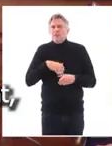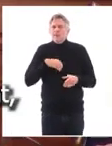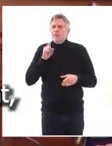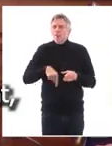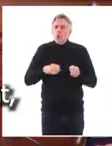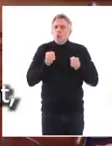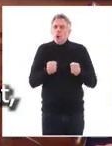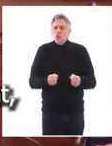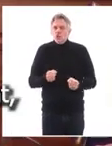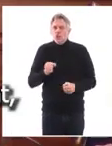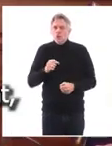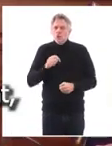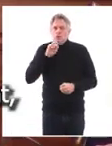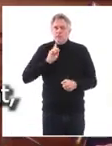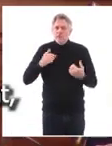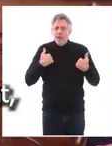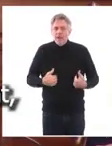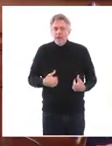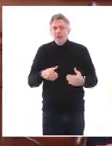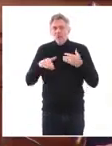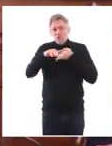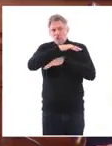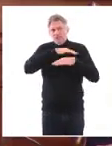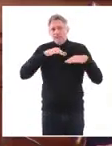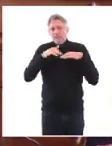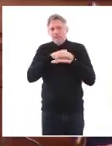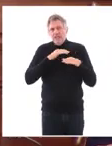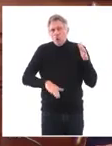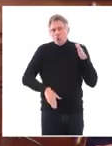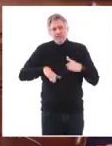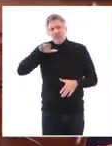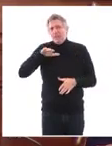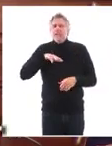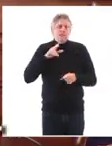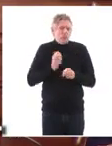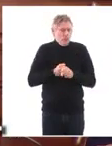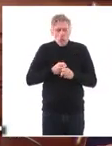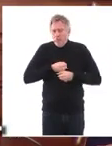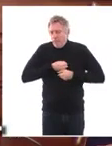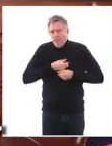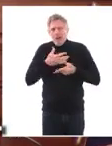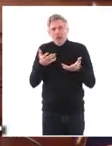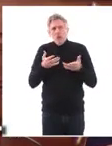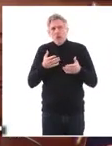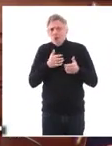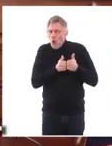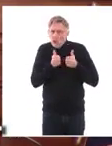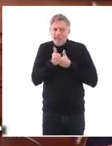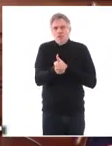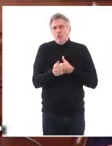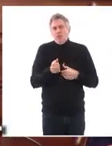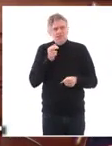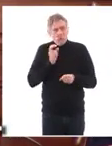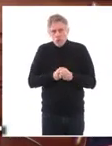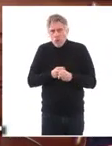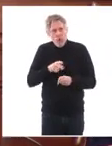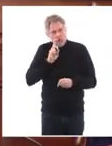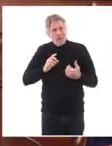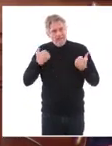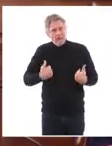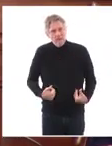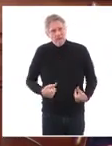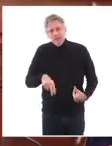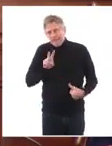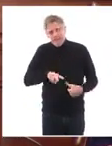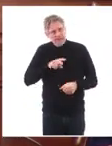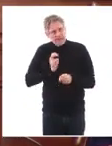nous, femmes, justement, qui avons grandi dans cette société, bah oui, c'est plus dur de prendre la parole, c'est plus dur de se mettre en avant, c'est plus dur. Et tout ça, c'est plus dur. Et